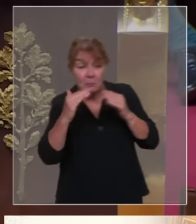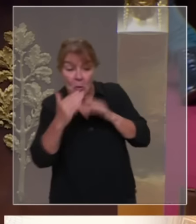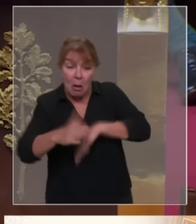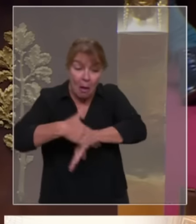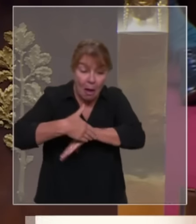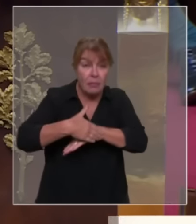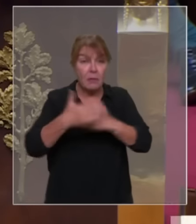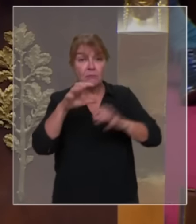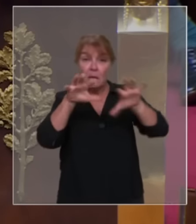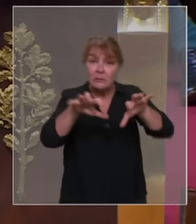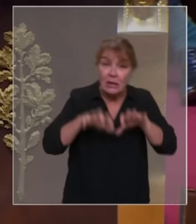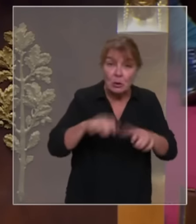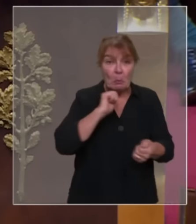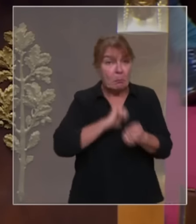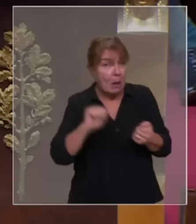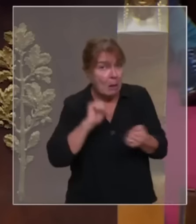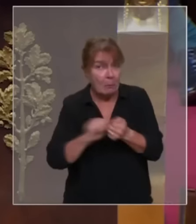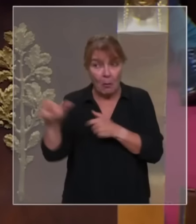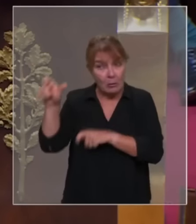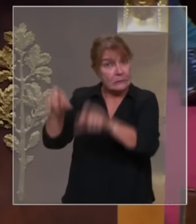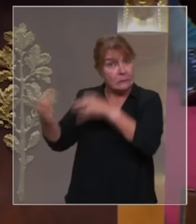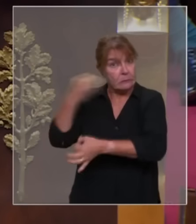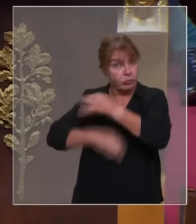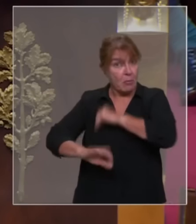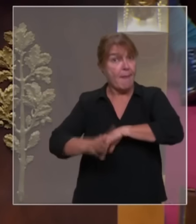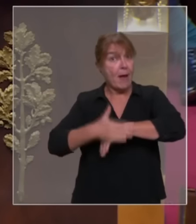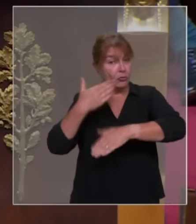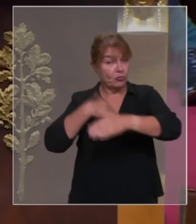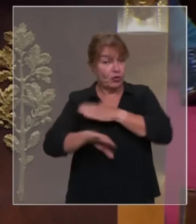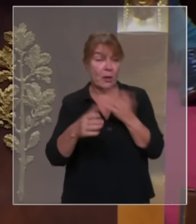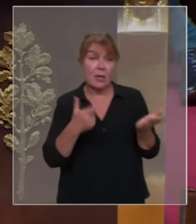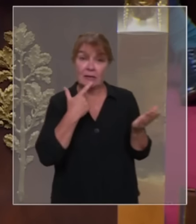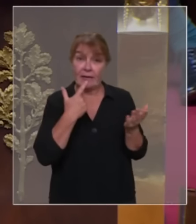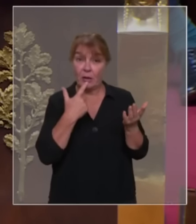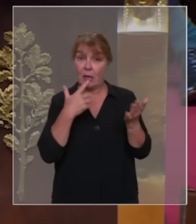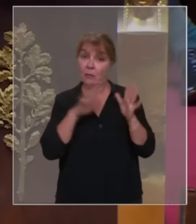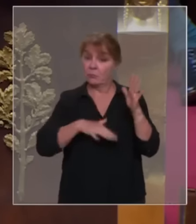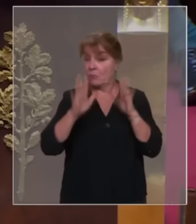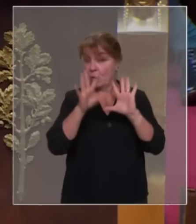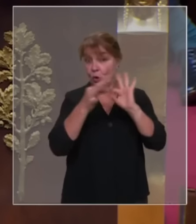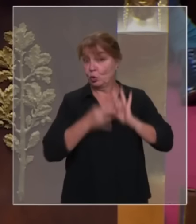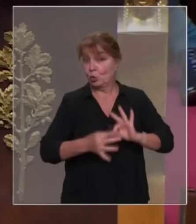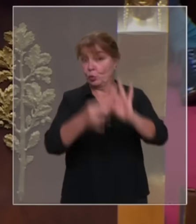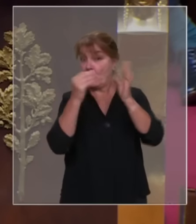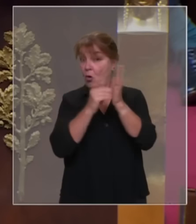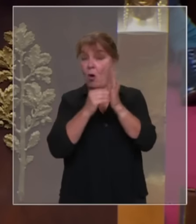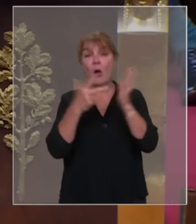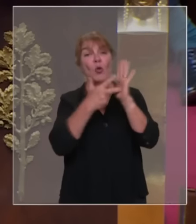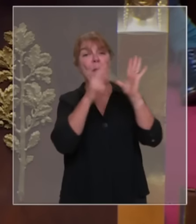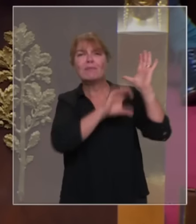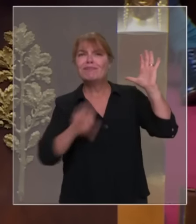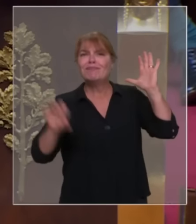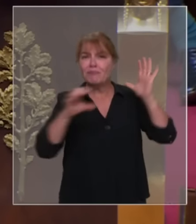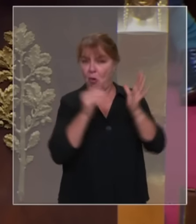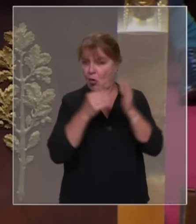administrative dont ils avaient besoin. Ce qui marche sera poursuivi. Ce qui marche sera